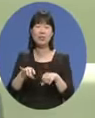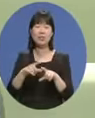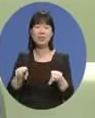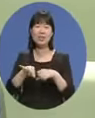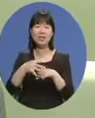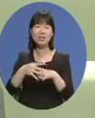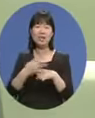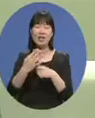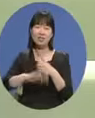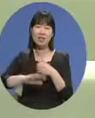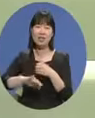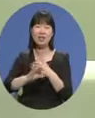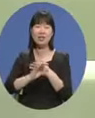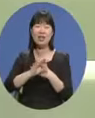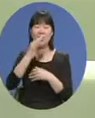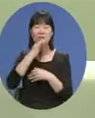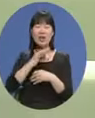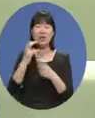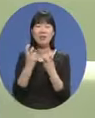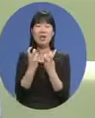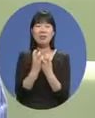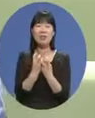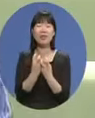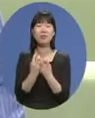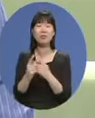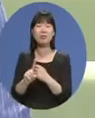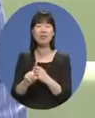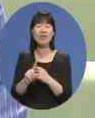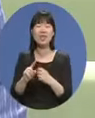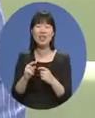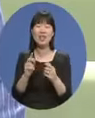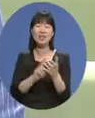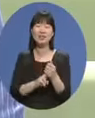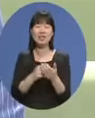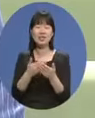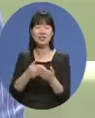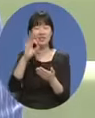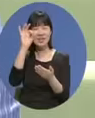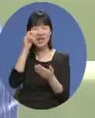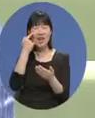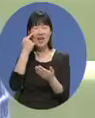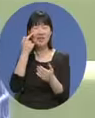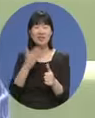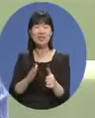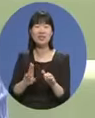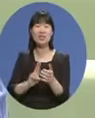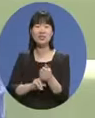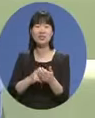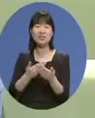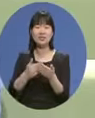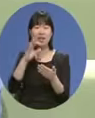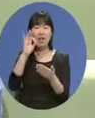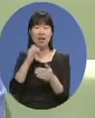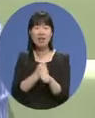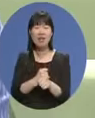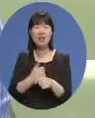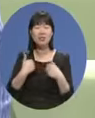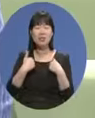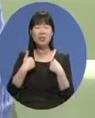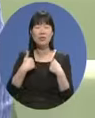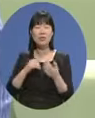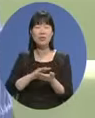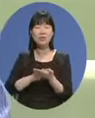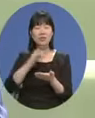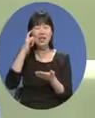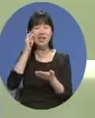4학년 미만 아이들 같은 경우에 효과적인 방법은요. 네. 숨은 그림 찾기를 들 수가 있습니다. 이 숨은 그림 찾기를 그냥 놀이로만 생각하실